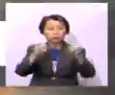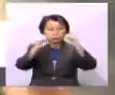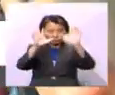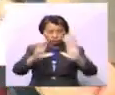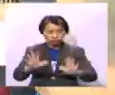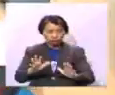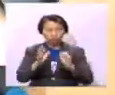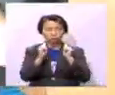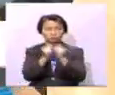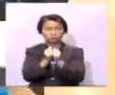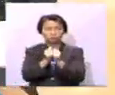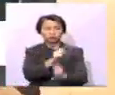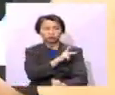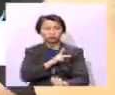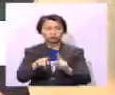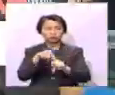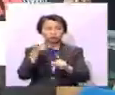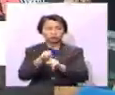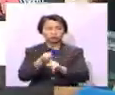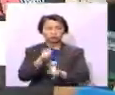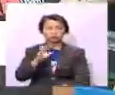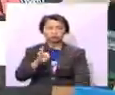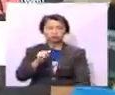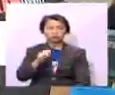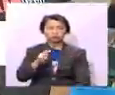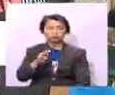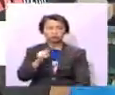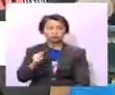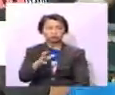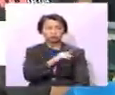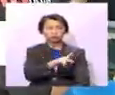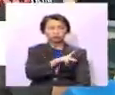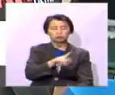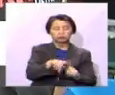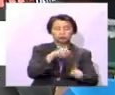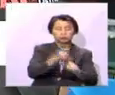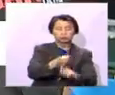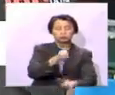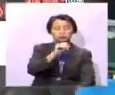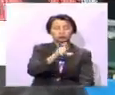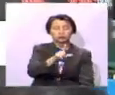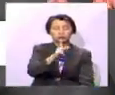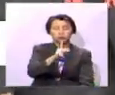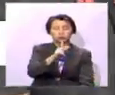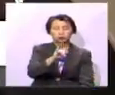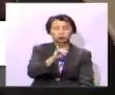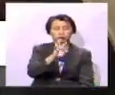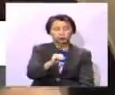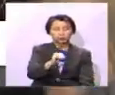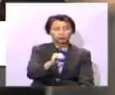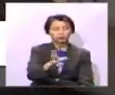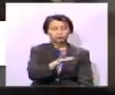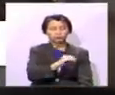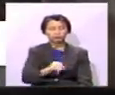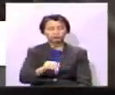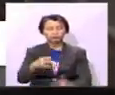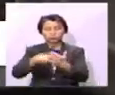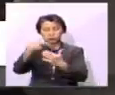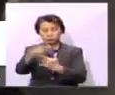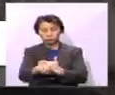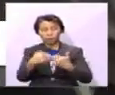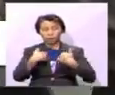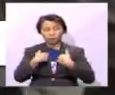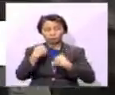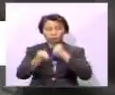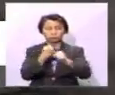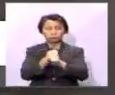Alam bersama-sama Ketua Pengarah FAMA Dato' Ahmad Ishak dan Ketua Pengarah LKIM Dato' M. Saidun Abdul Majid. Program diadakan